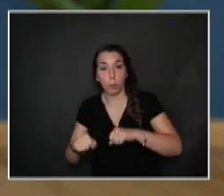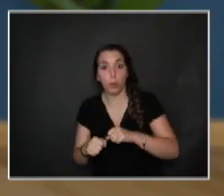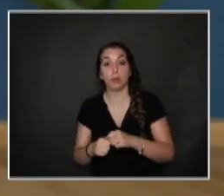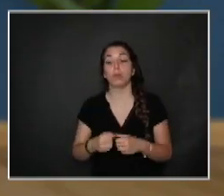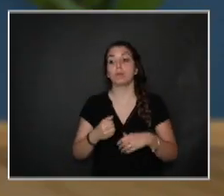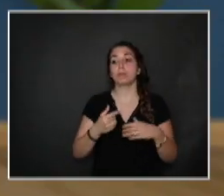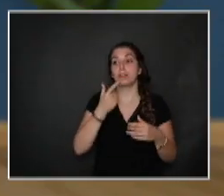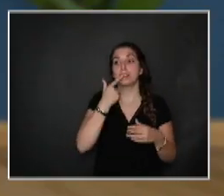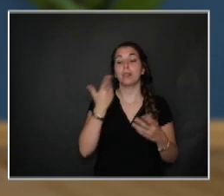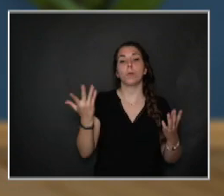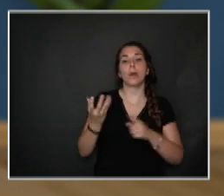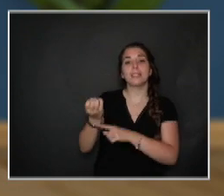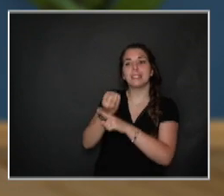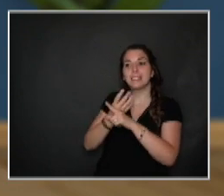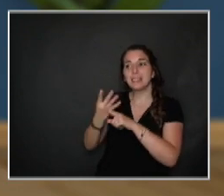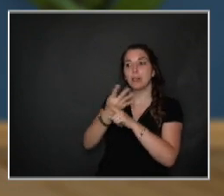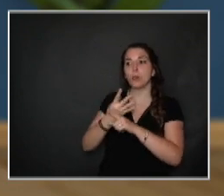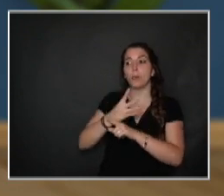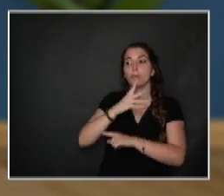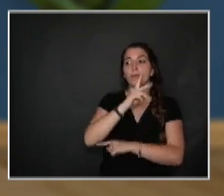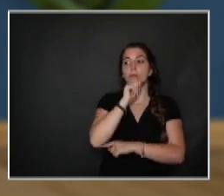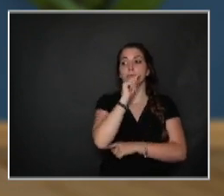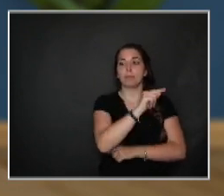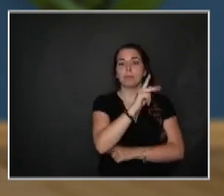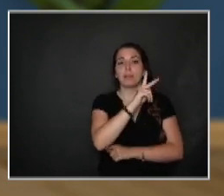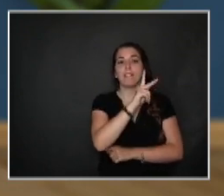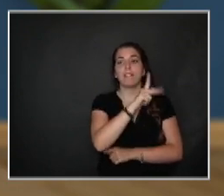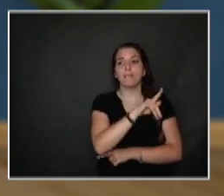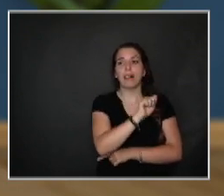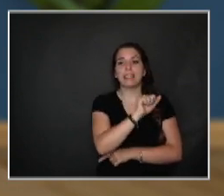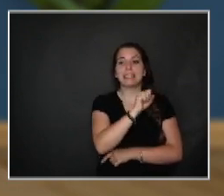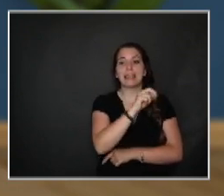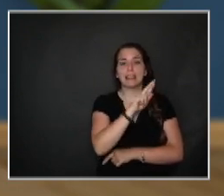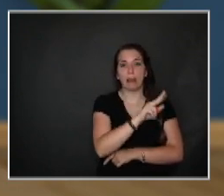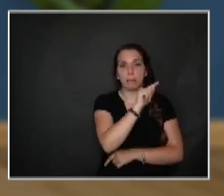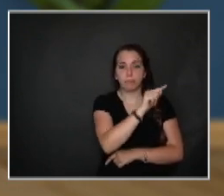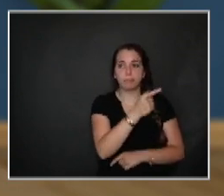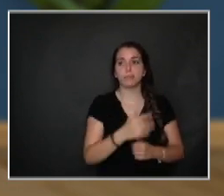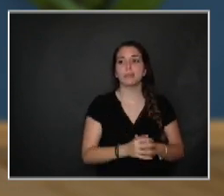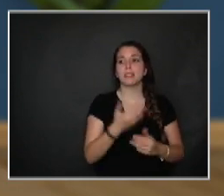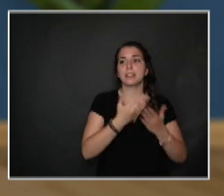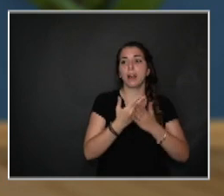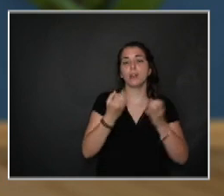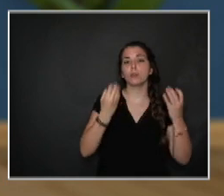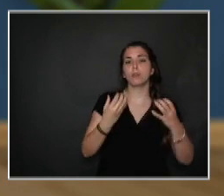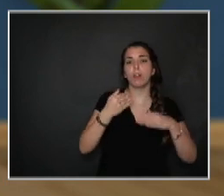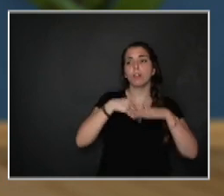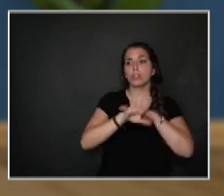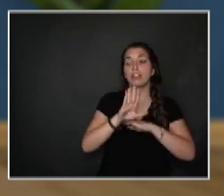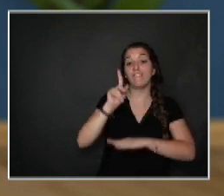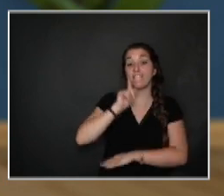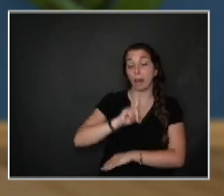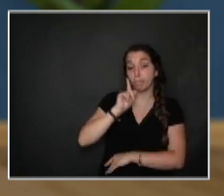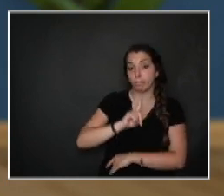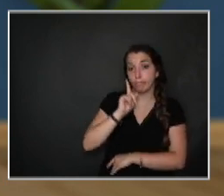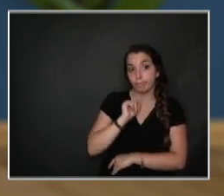encore, c'est le syndrome facétaire. Alors, le syndrome facétaire, c'est favorisé par l'hyperlordose. Ça se voit fréquemment chez les femmes,